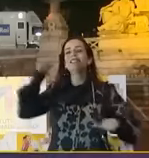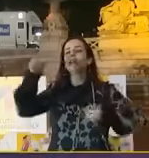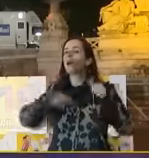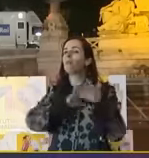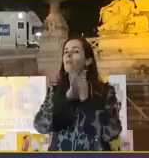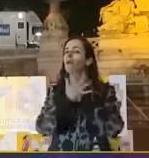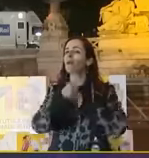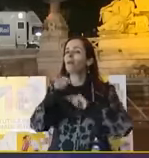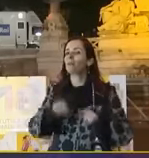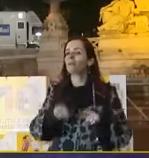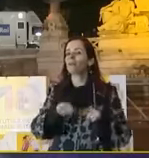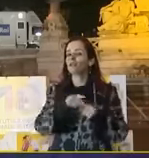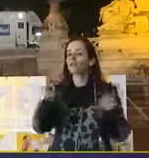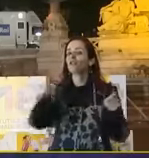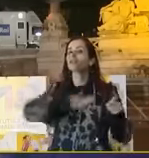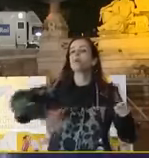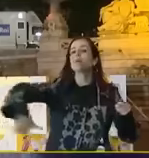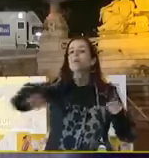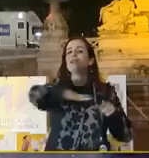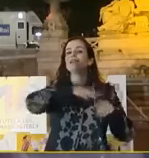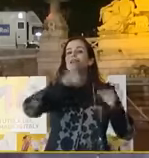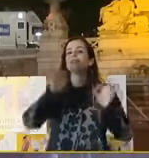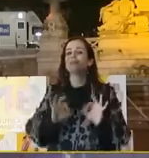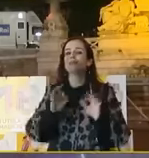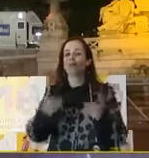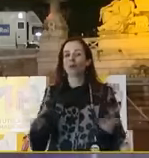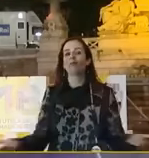bellezza, lo so, grazie.